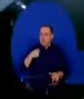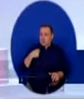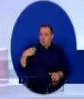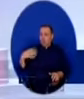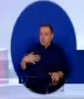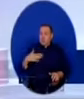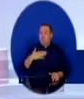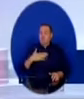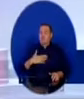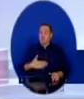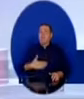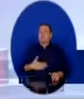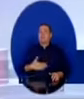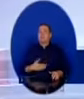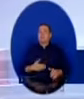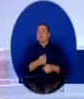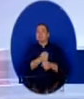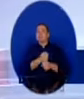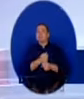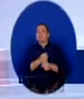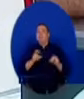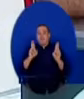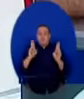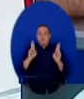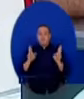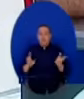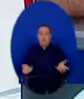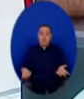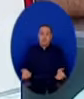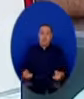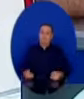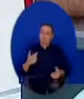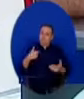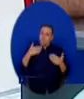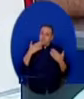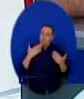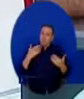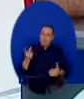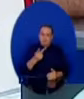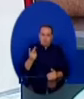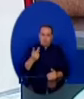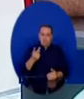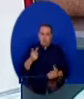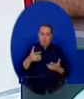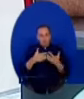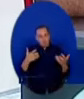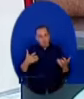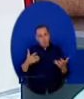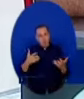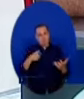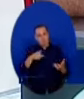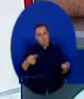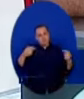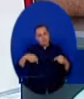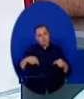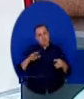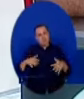להאחז בתקווה, אז אם לא נאחז בכם, אז במה? אני מאוד מודה לכם על התערוכה ושבאתם לחלוק